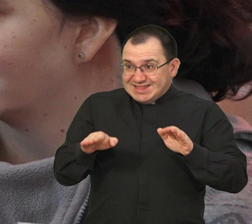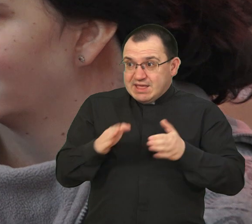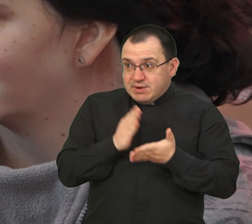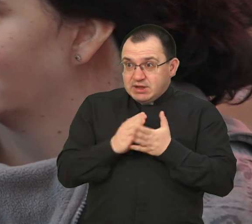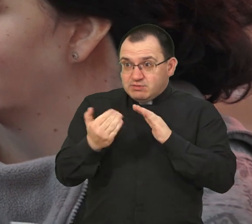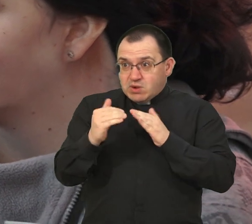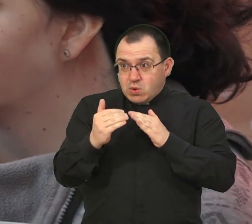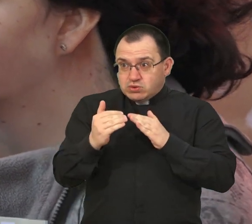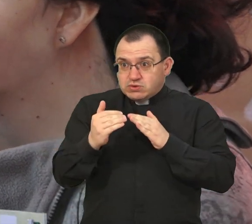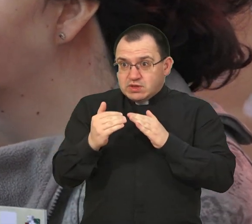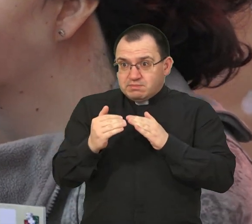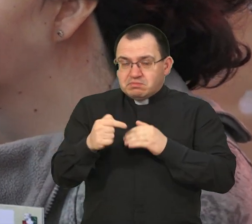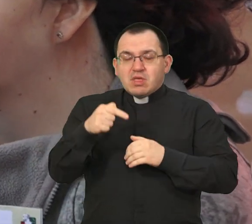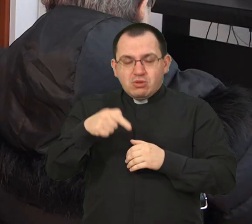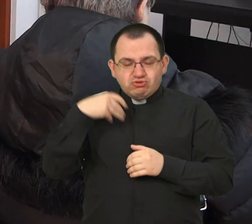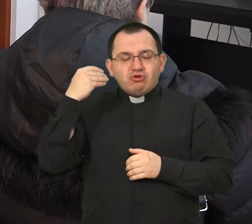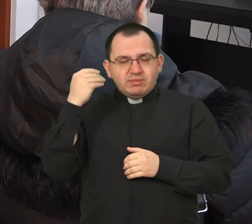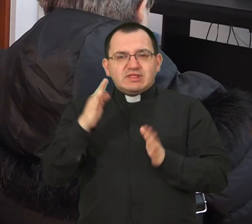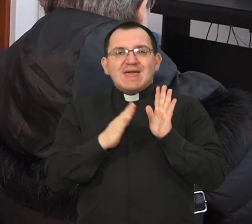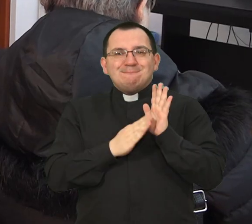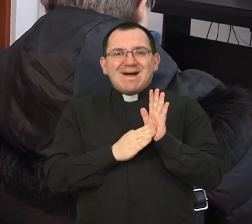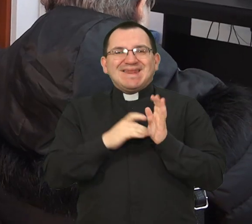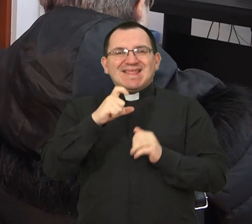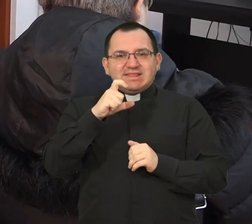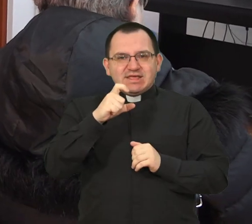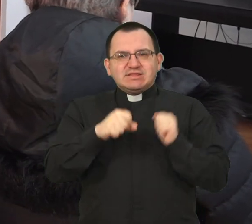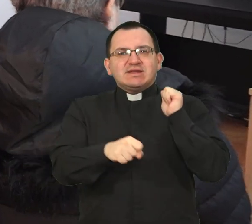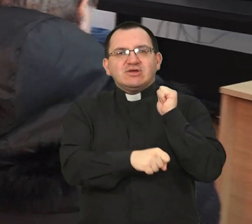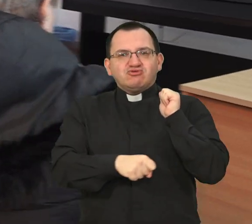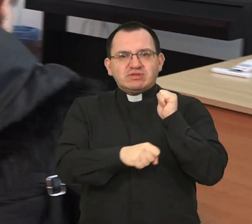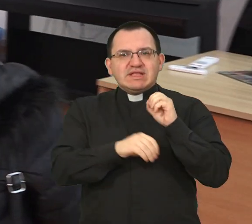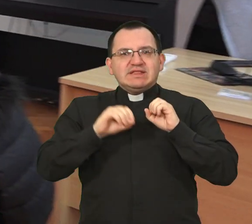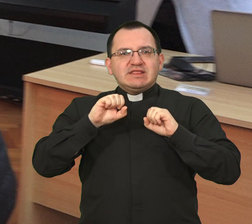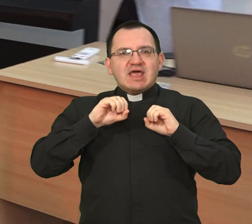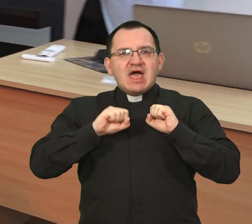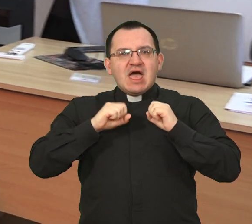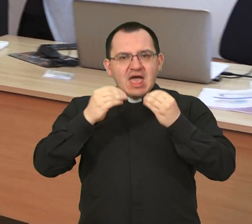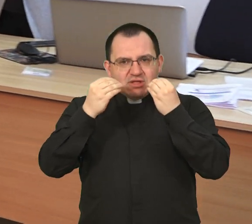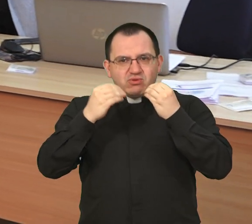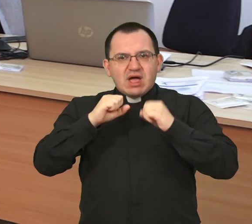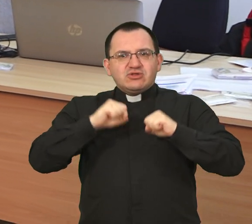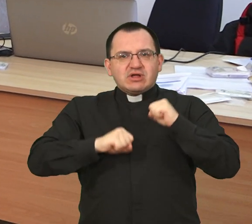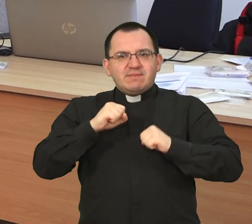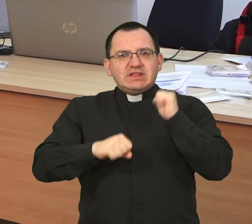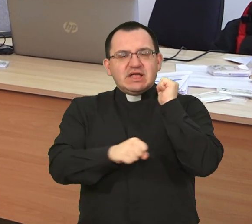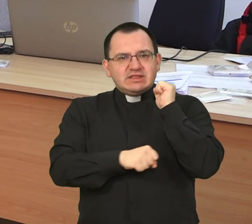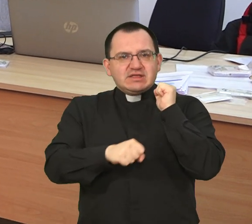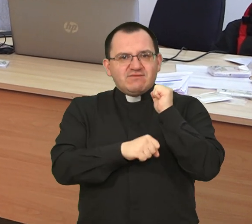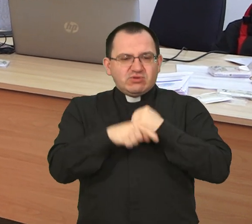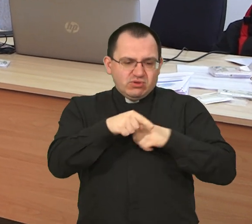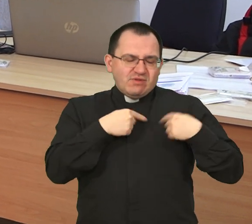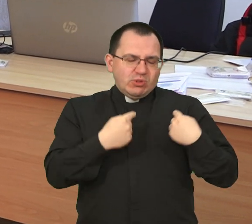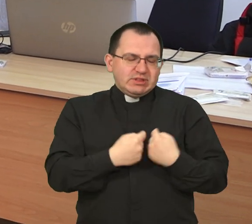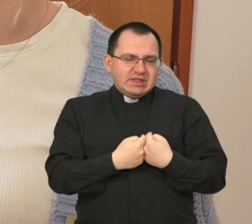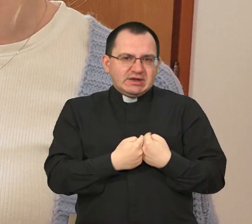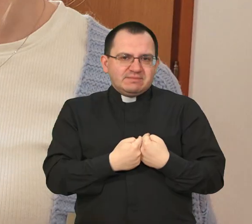smatra Marta Cesar, studentica Edukacijsko-rehabilitacijskog fakulteta, koja u zajednici Bartimej volontira već godinu dana.